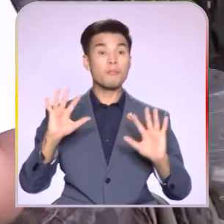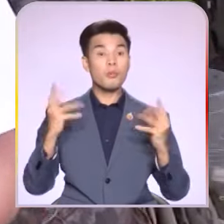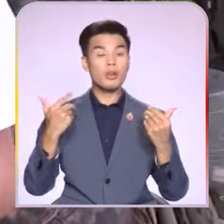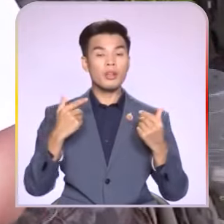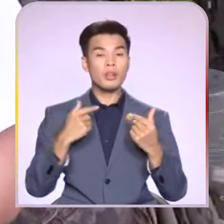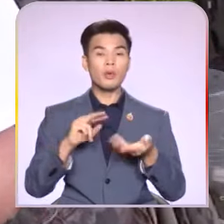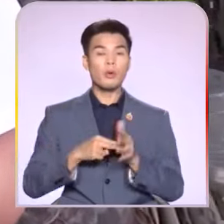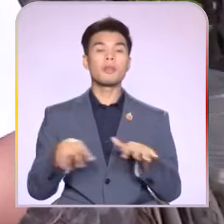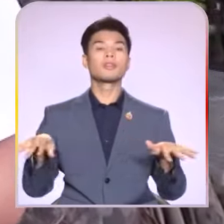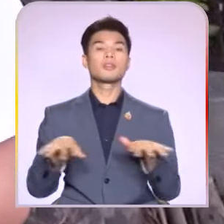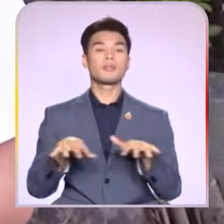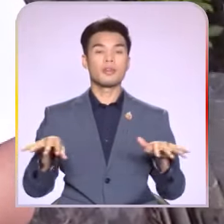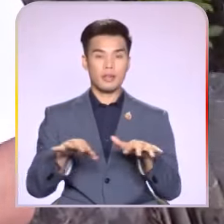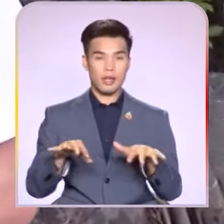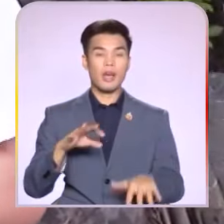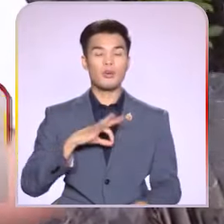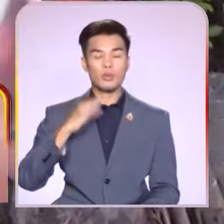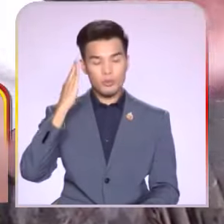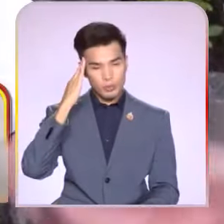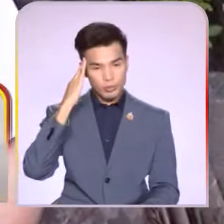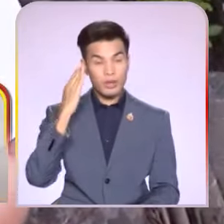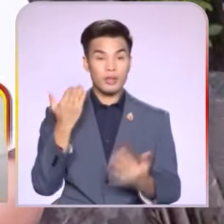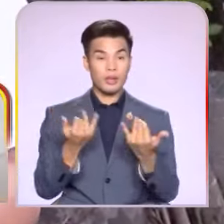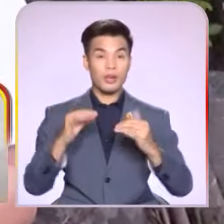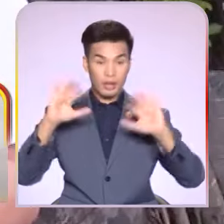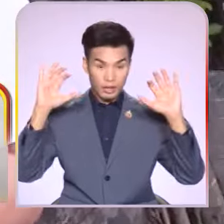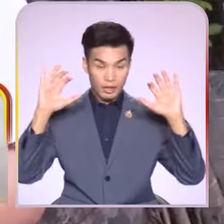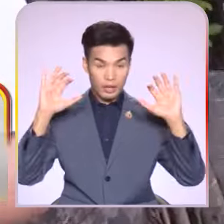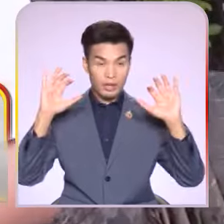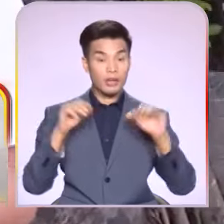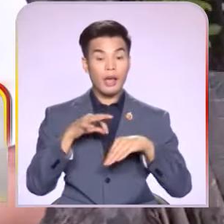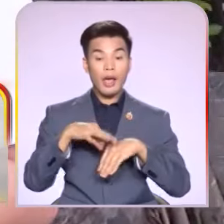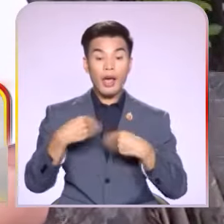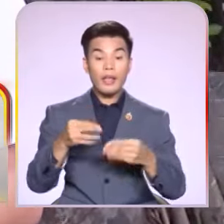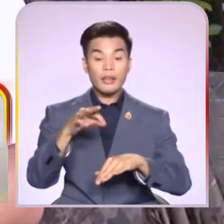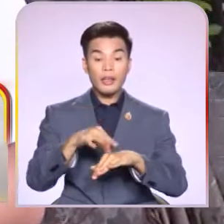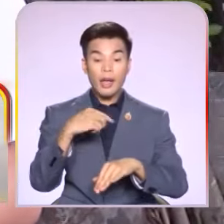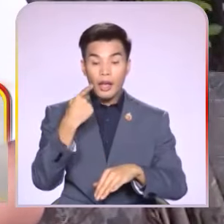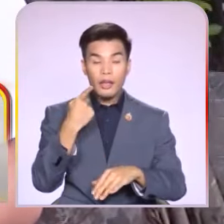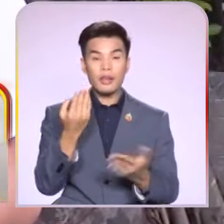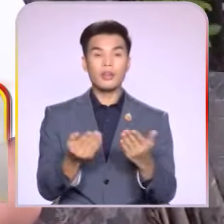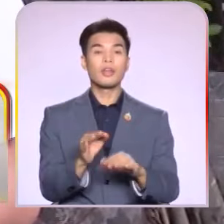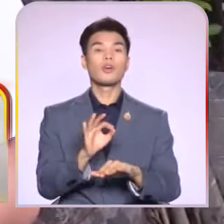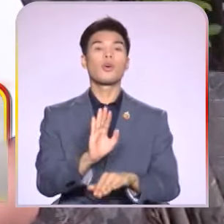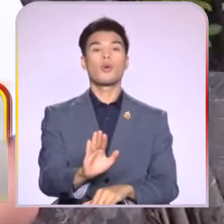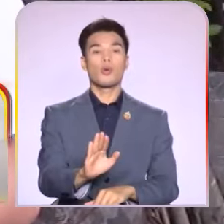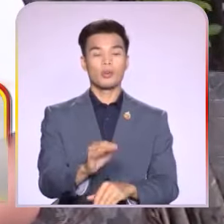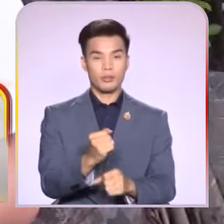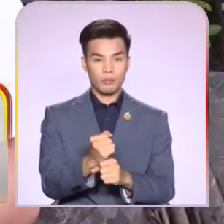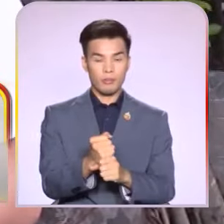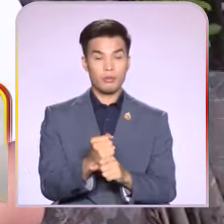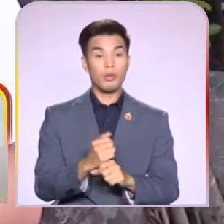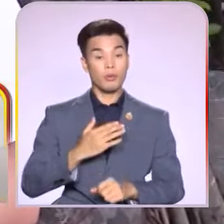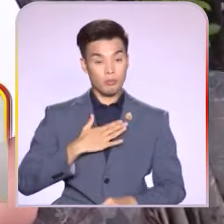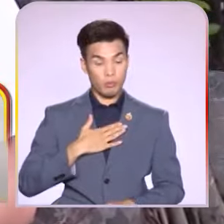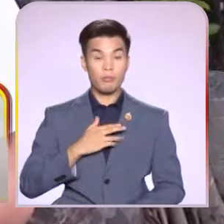ซึ่งก็เป็นเรื่องปกติอยู่แล้วส่วนรัฐบาลนี้ท่านมท.1จะตั้งใครเป็นที่ปรึกษาก็เป็นดุลยพินิจของท่านส่วนตัวคุ